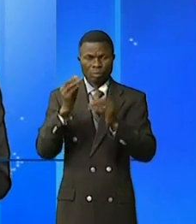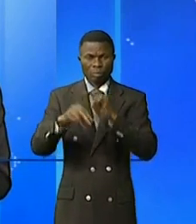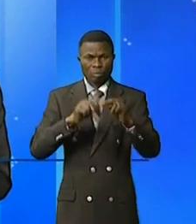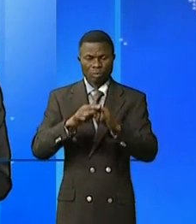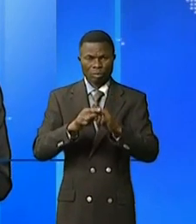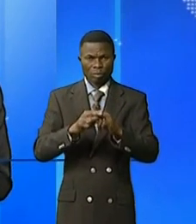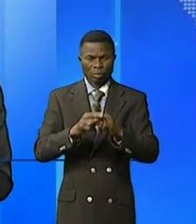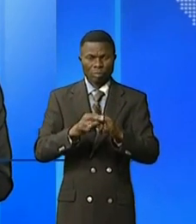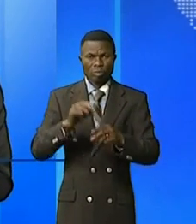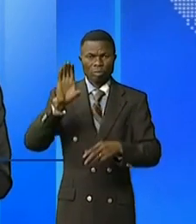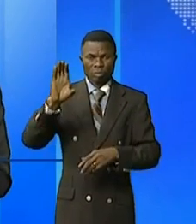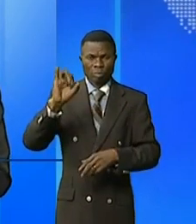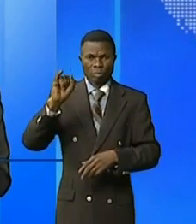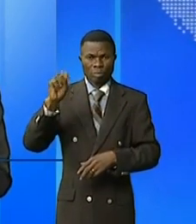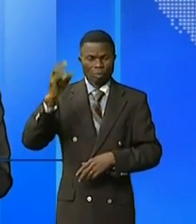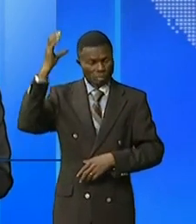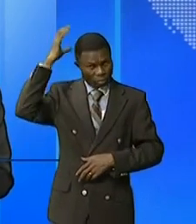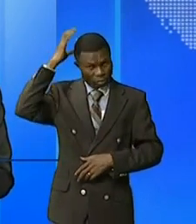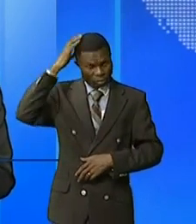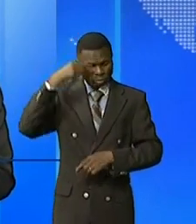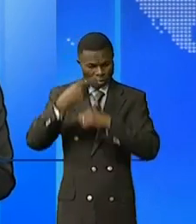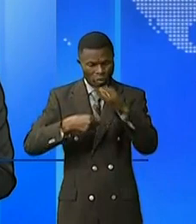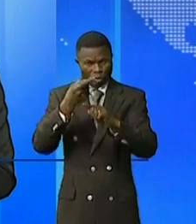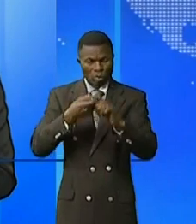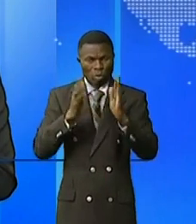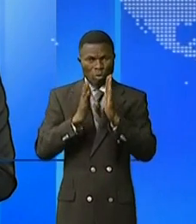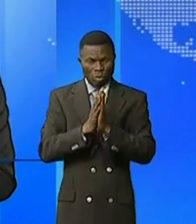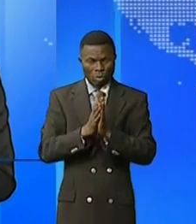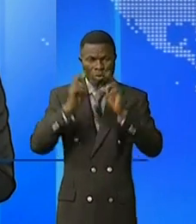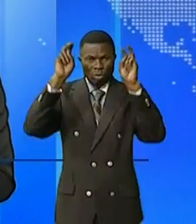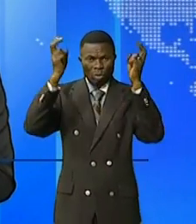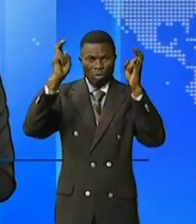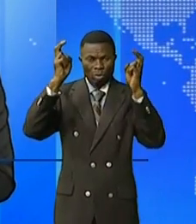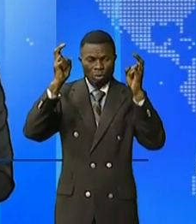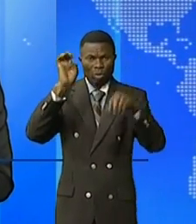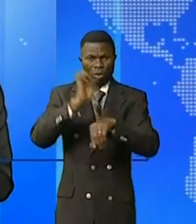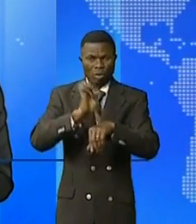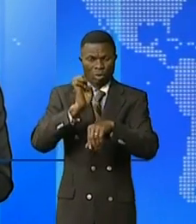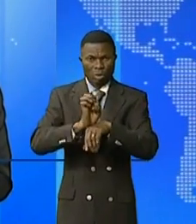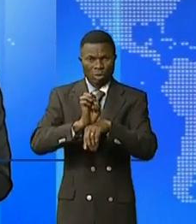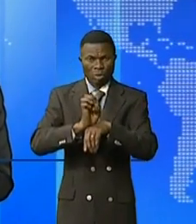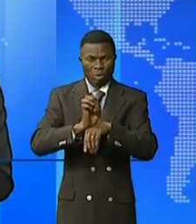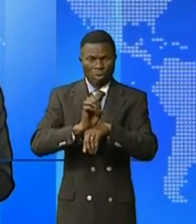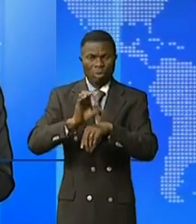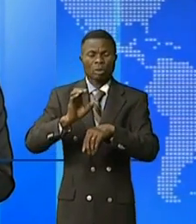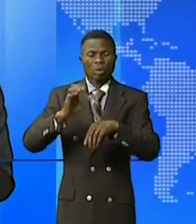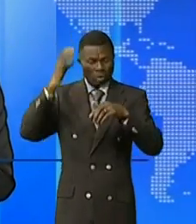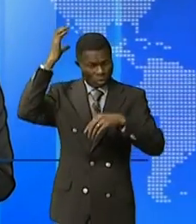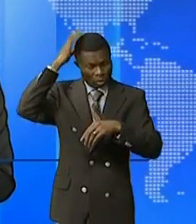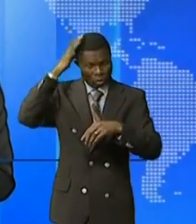du Synode des Évêques s'ouvre au mois d'octobre sous les thèmes pour une Église synodale,